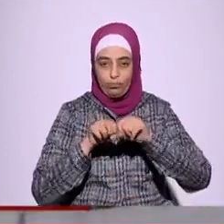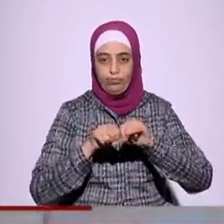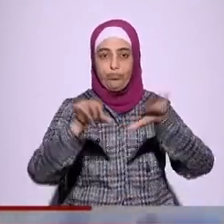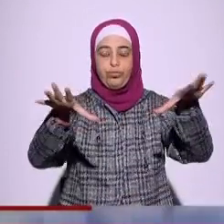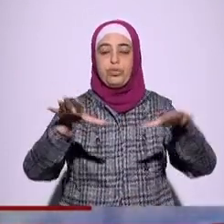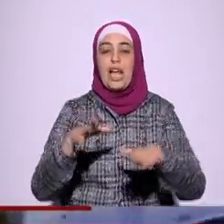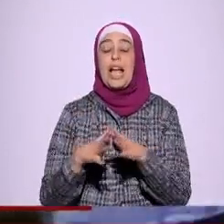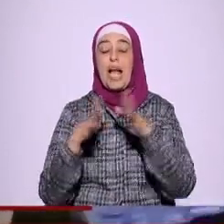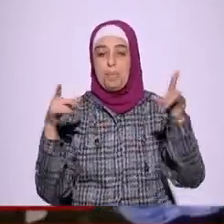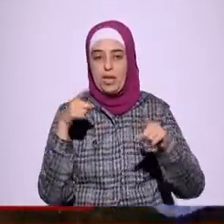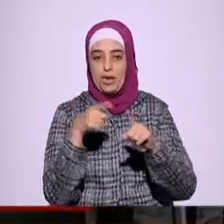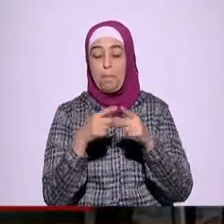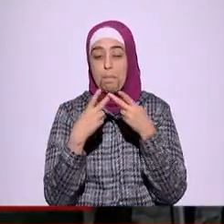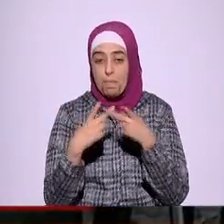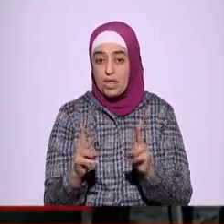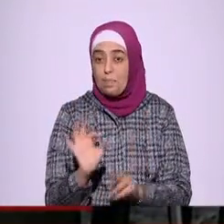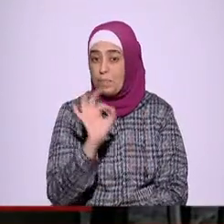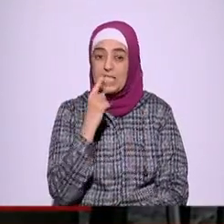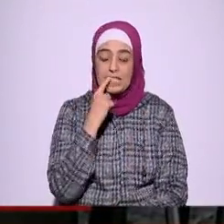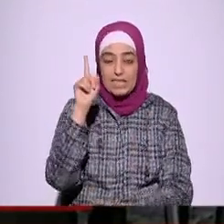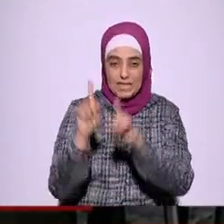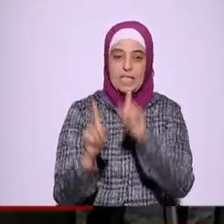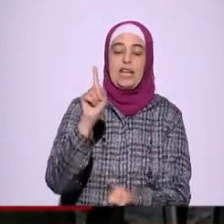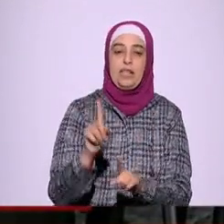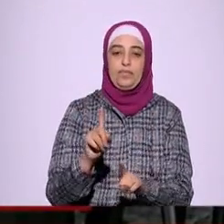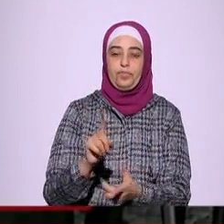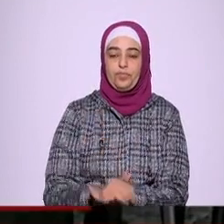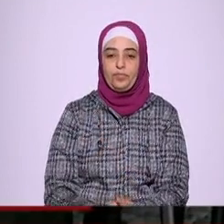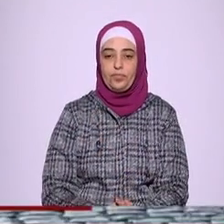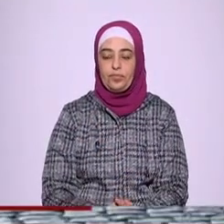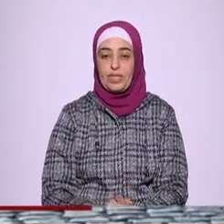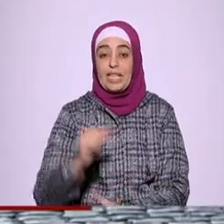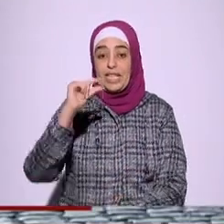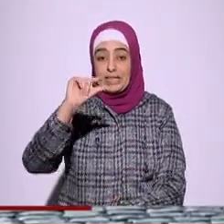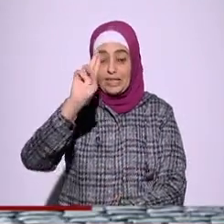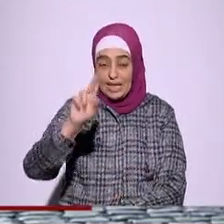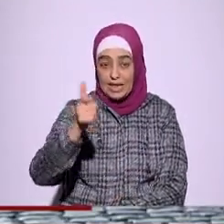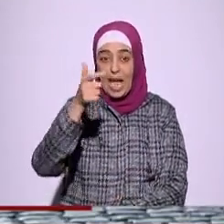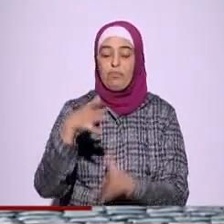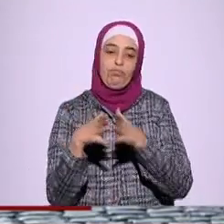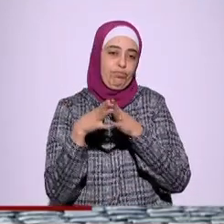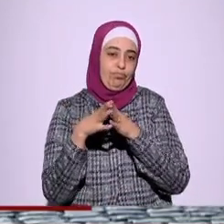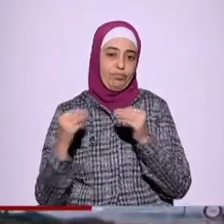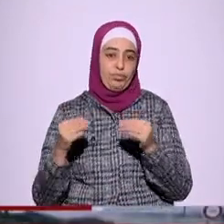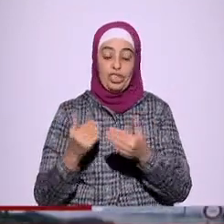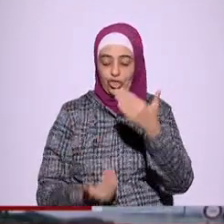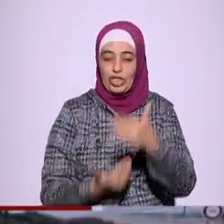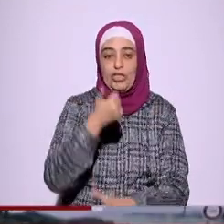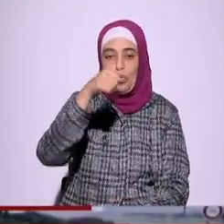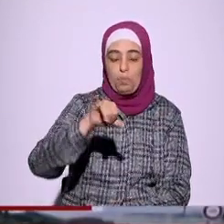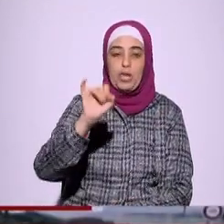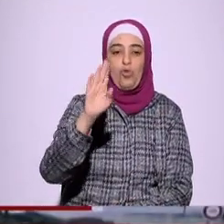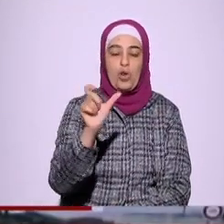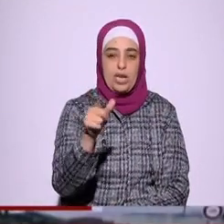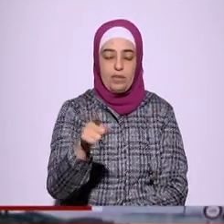سرعته اعتبارا من بدايه العام، وبالتالي انها ستختفي الدلتا وتظهر بدلا منها الاوميكرون.